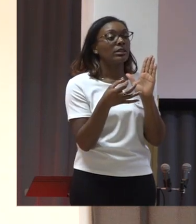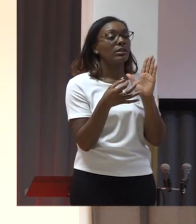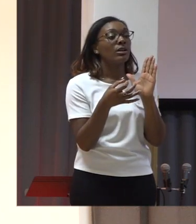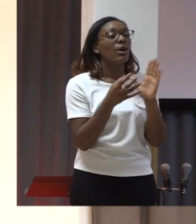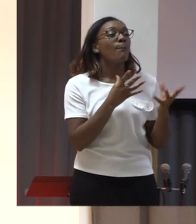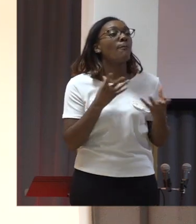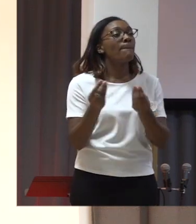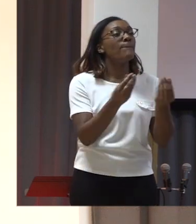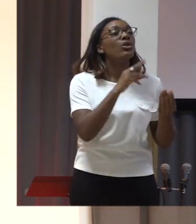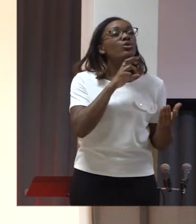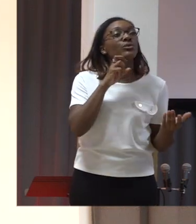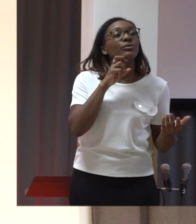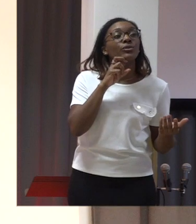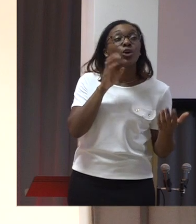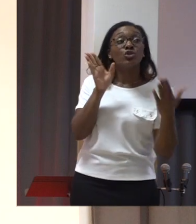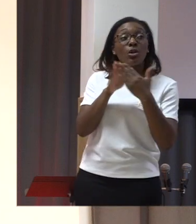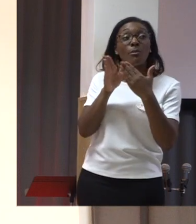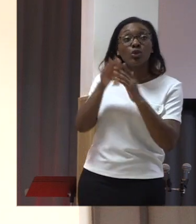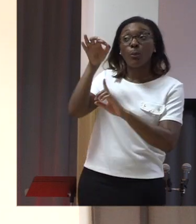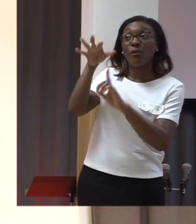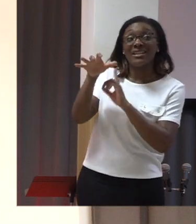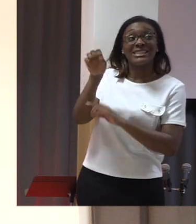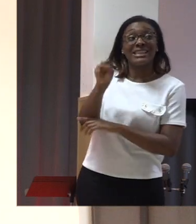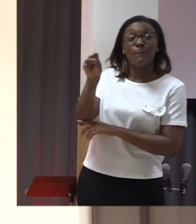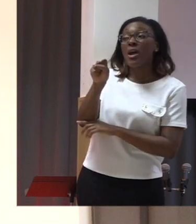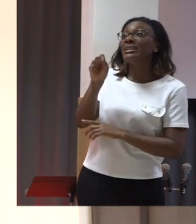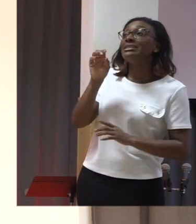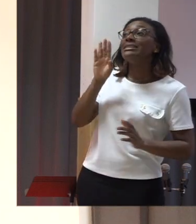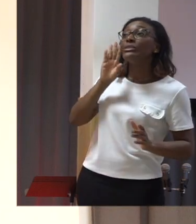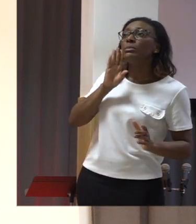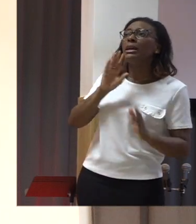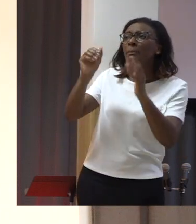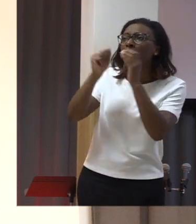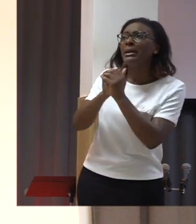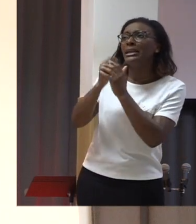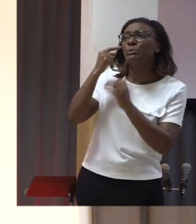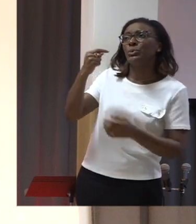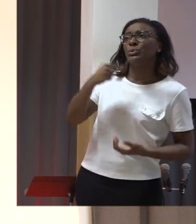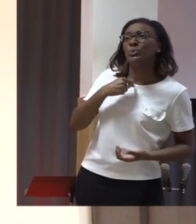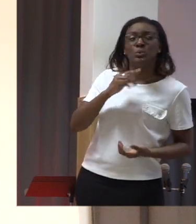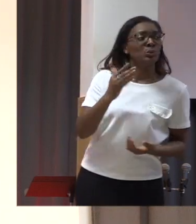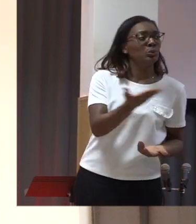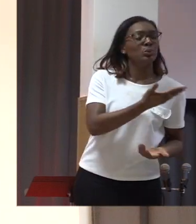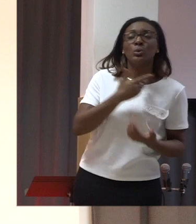demande à Samuel de intercéder en leur faveur. Il s'agit